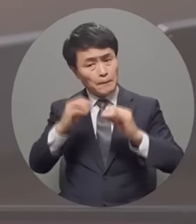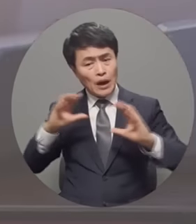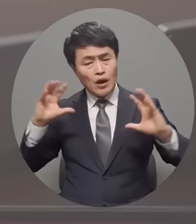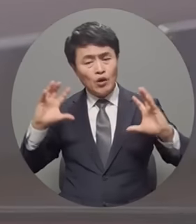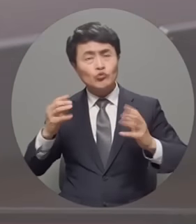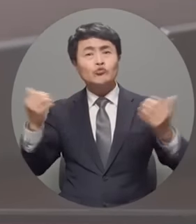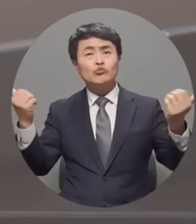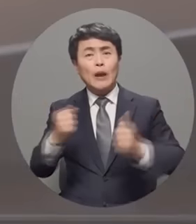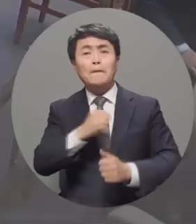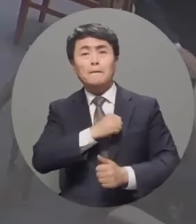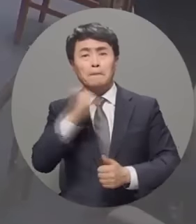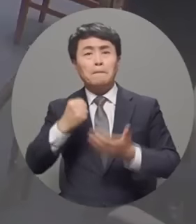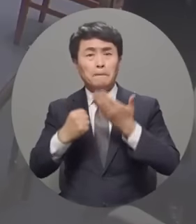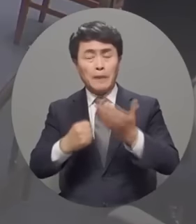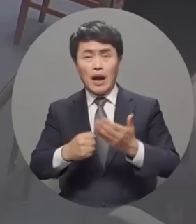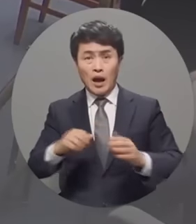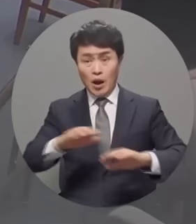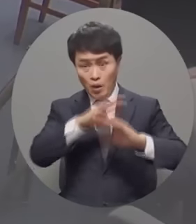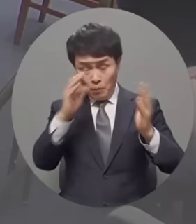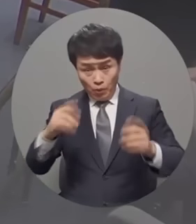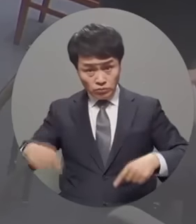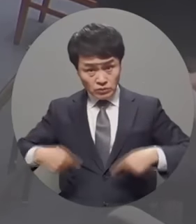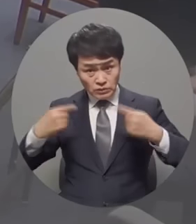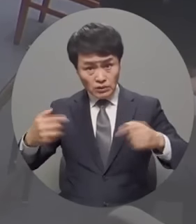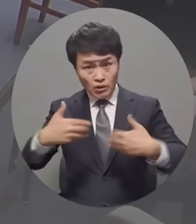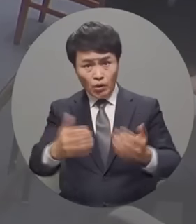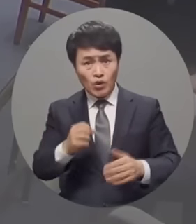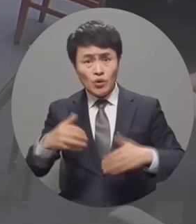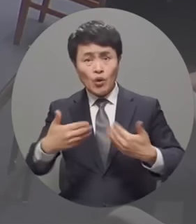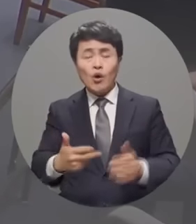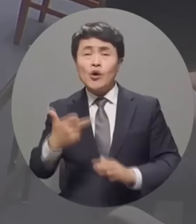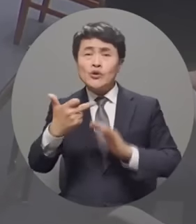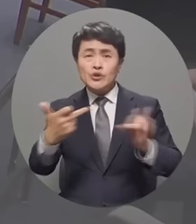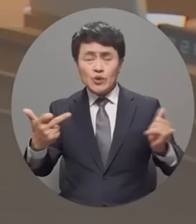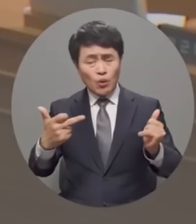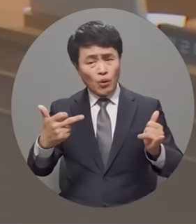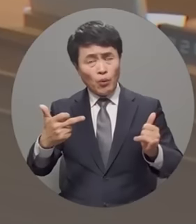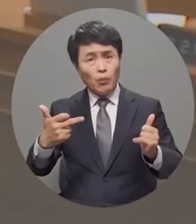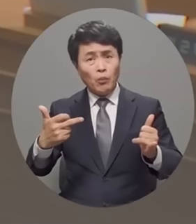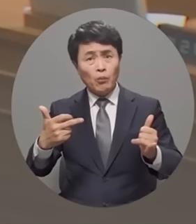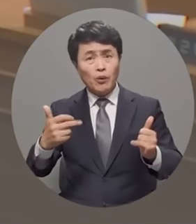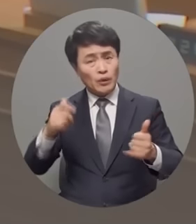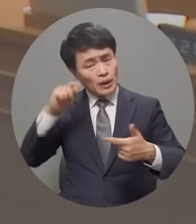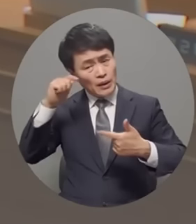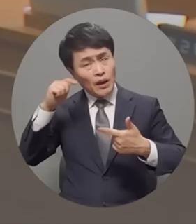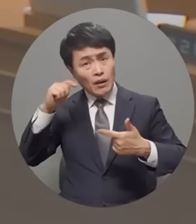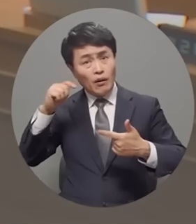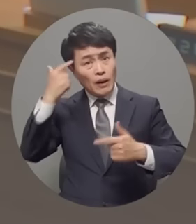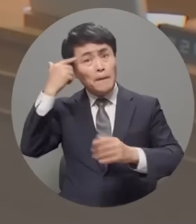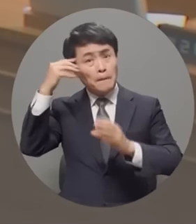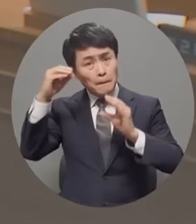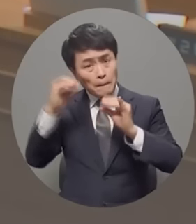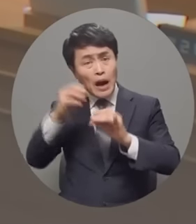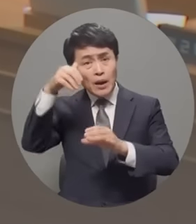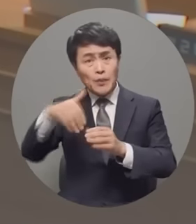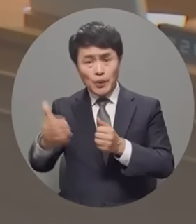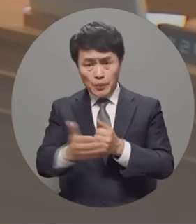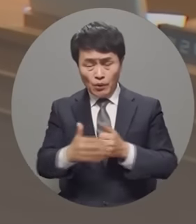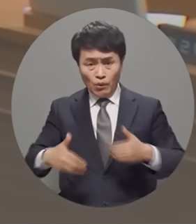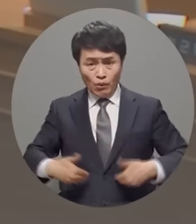넘습니다. 모두 출석한다면 여권에서 17명의 이탈표가 나와야 가결되는데 무기명 표결이다